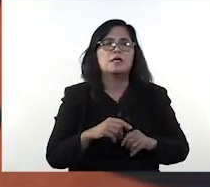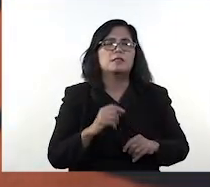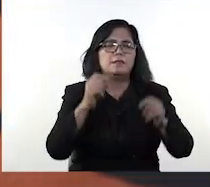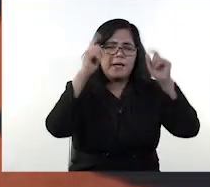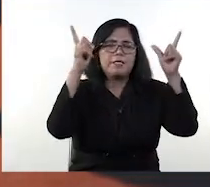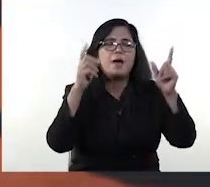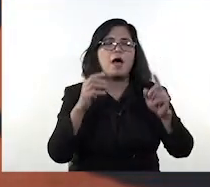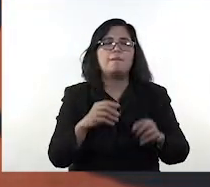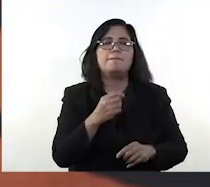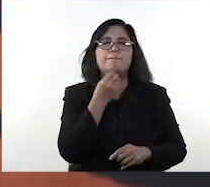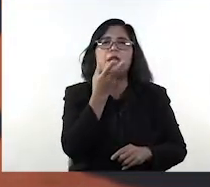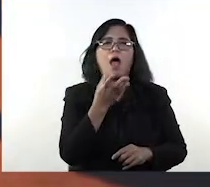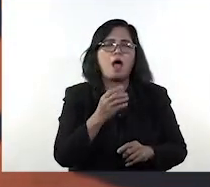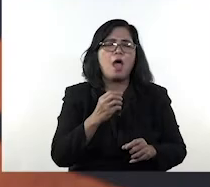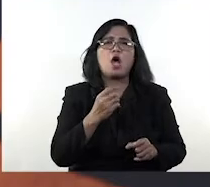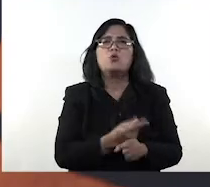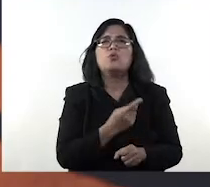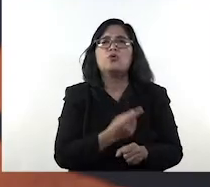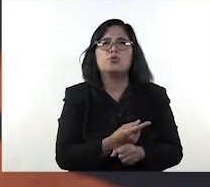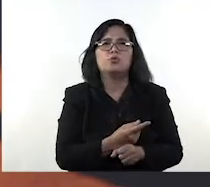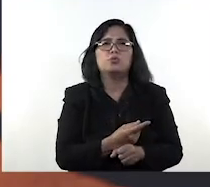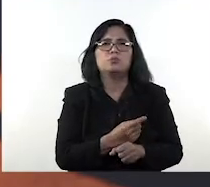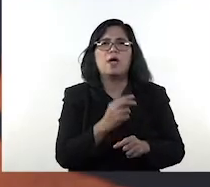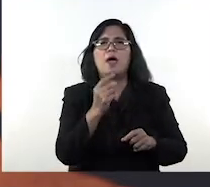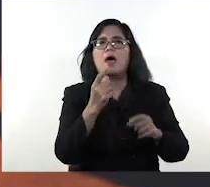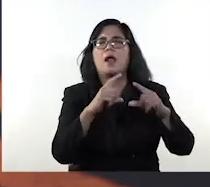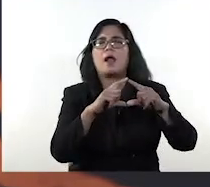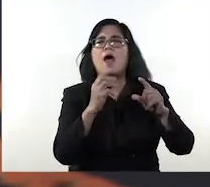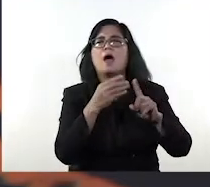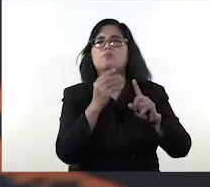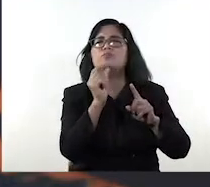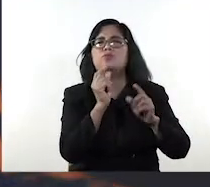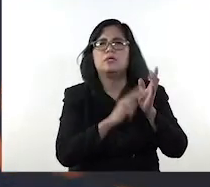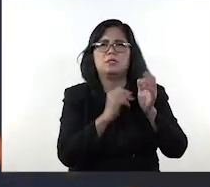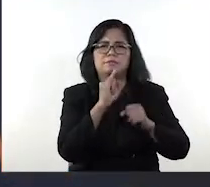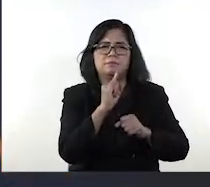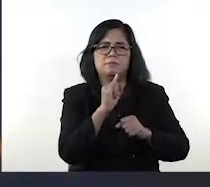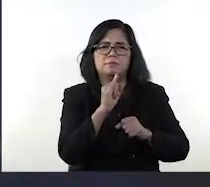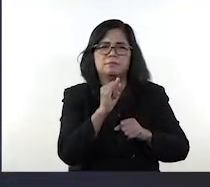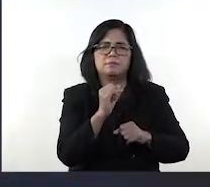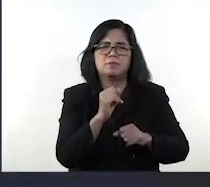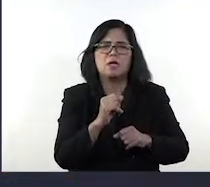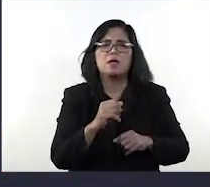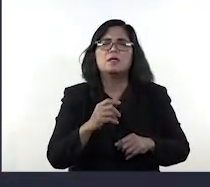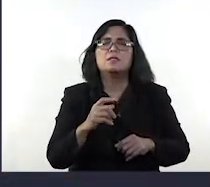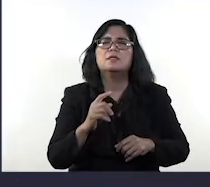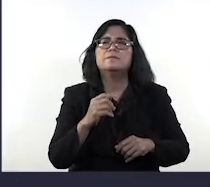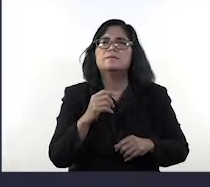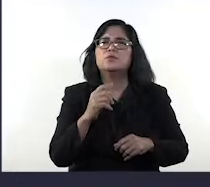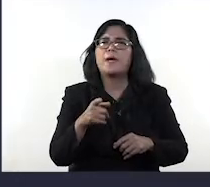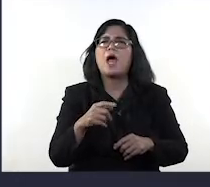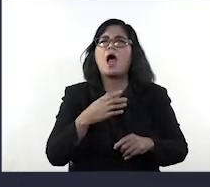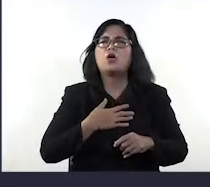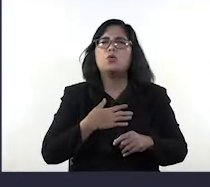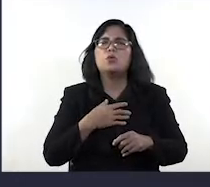speku dapat melihat ndak aneh-aneh nggak macam-macam Hai Yesus 4bh